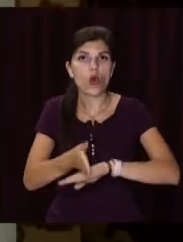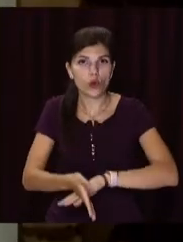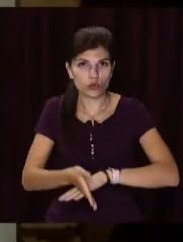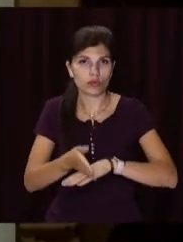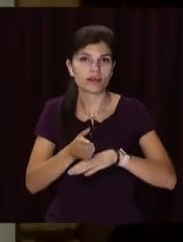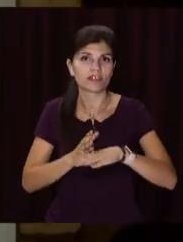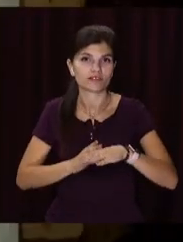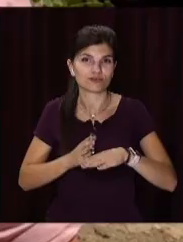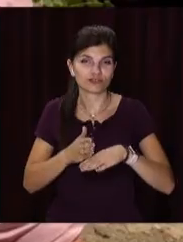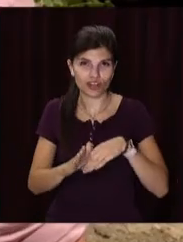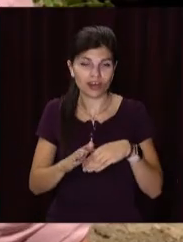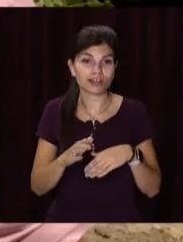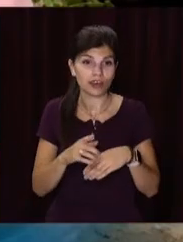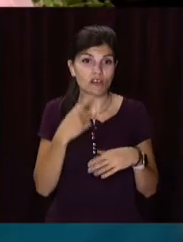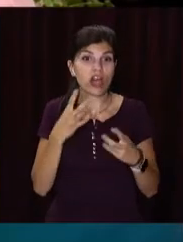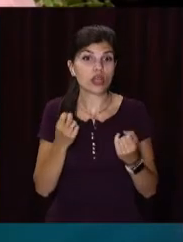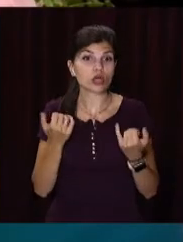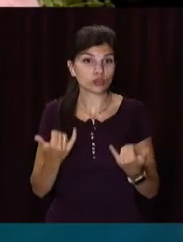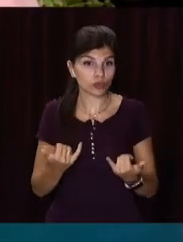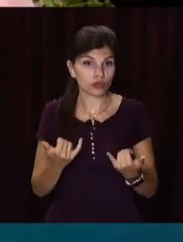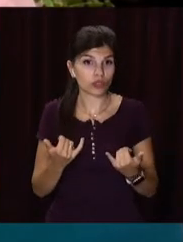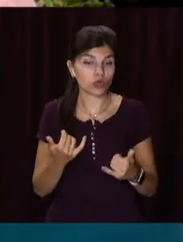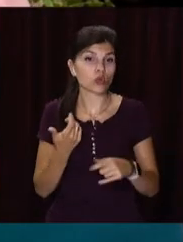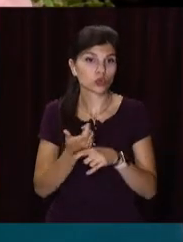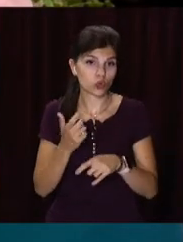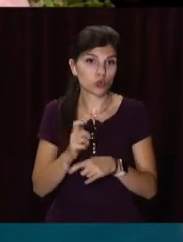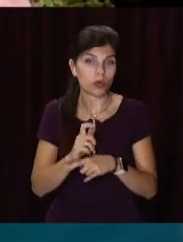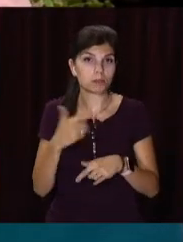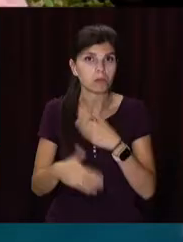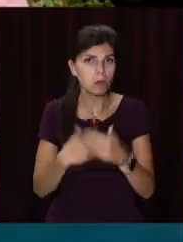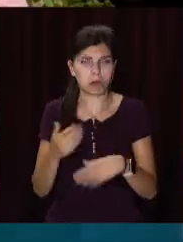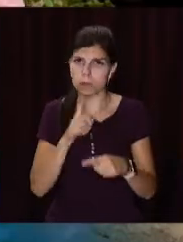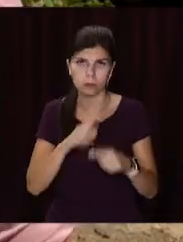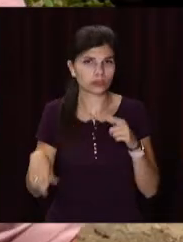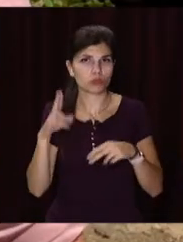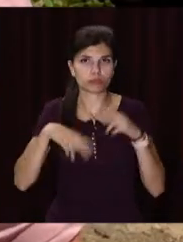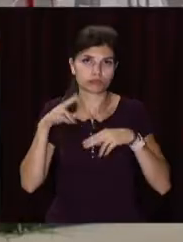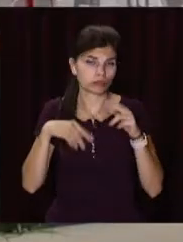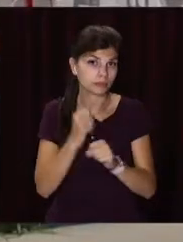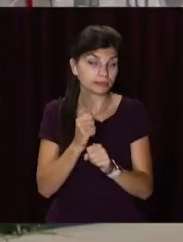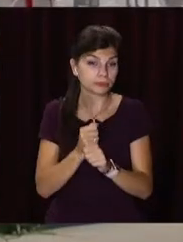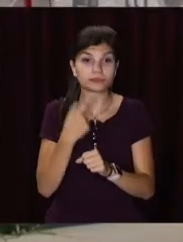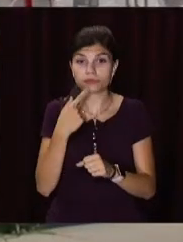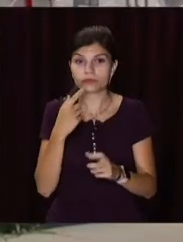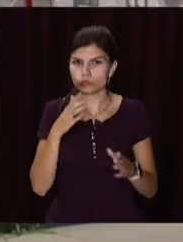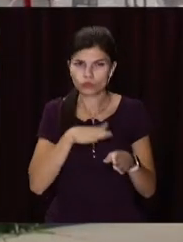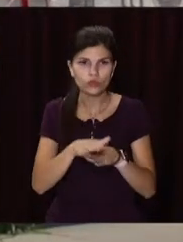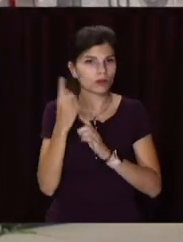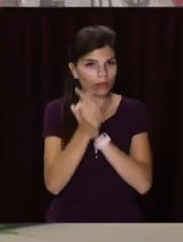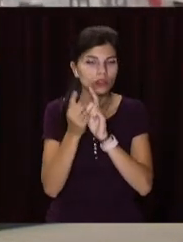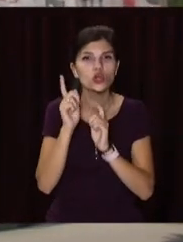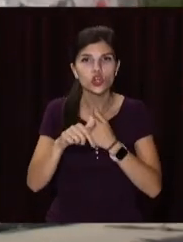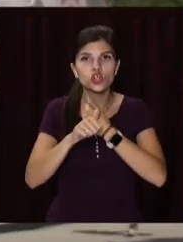групи. Тому на сьогодні досить швидкими темпами відбуваються будівельні роботи. Повне перевтілення чекає і